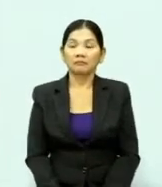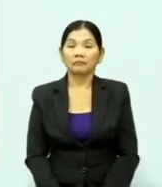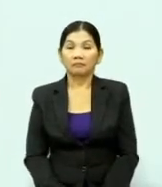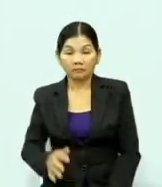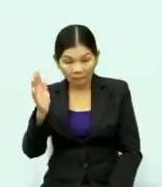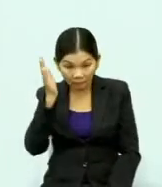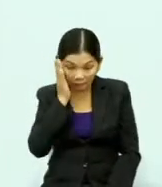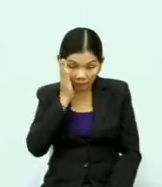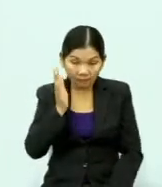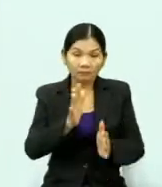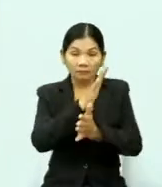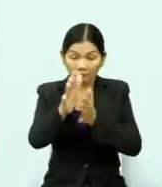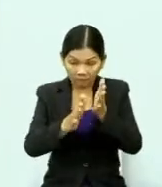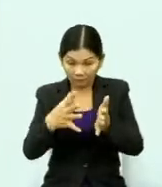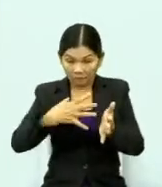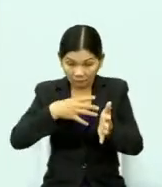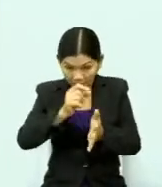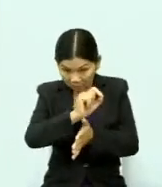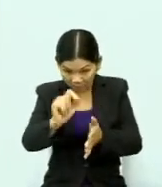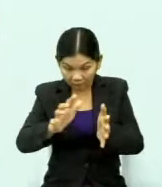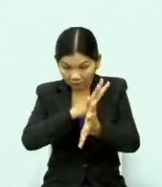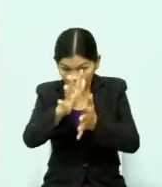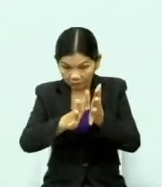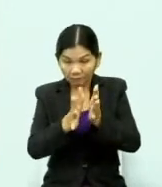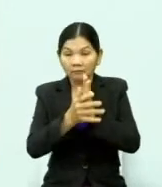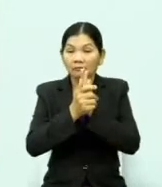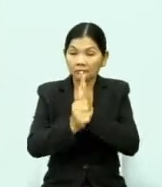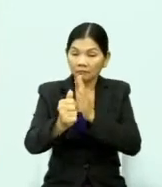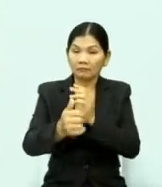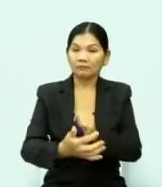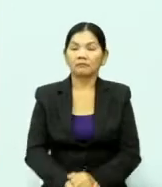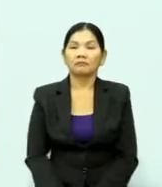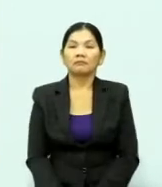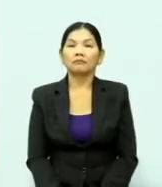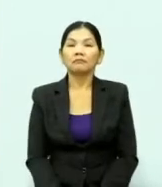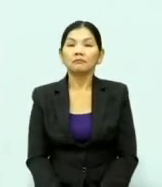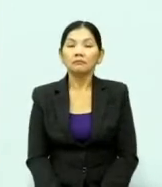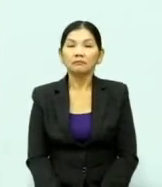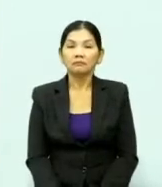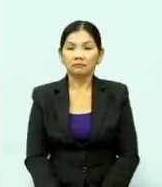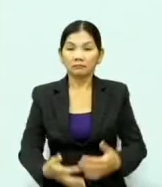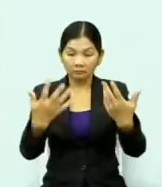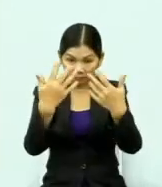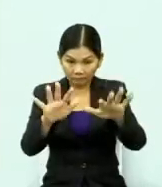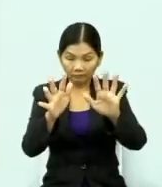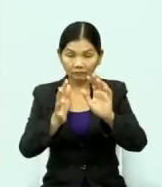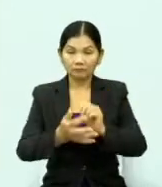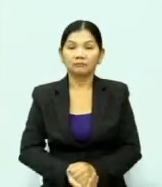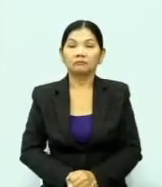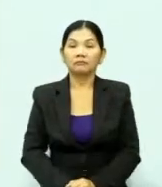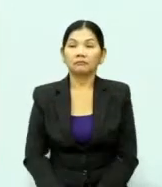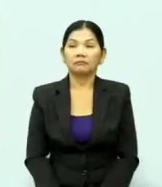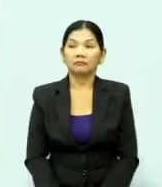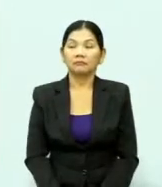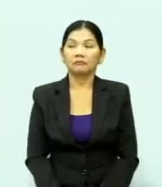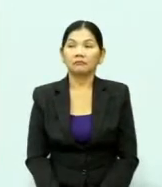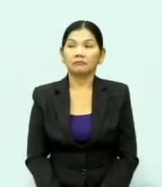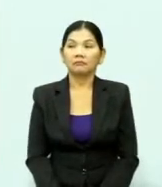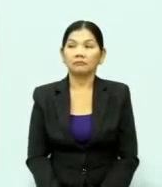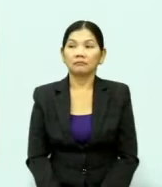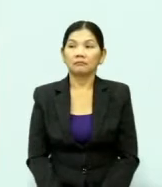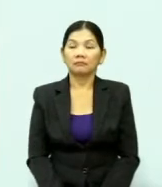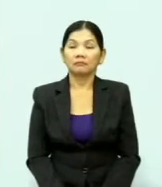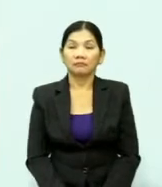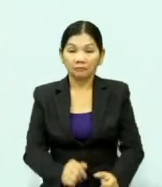khâm năng chưa chịa thạc con bà có chế an ạp bọt dương thằng ốc khỉa chà tìm khuôn rồi rõ hai đứa nữ